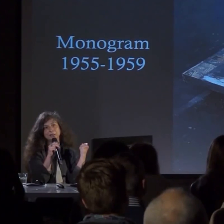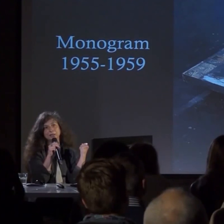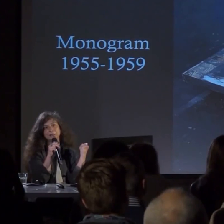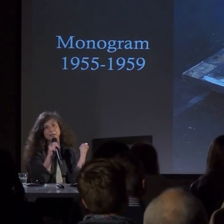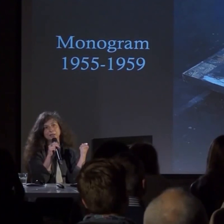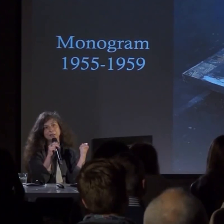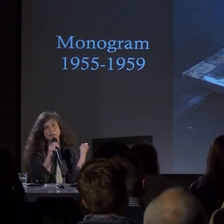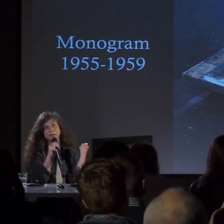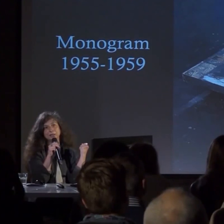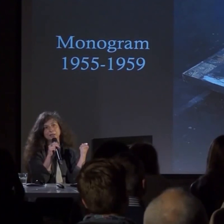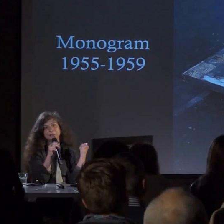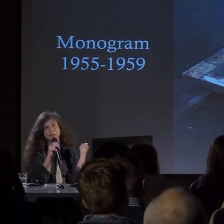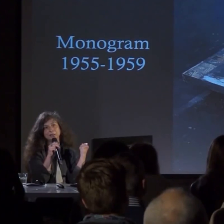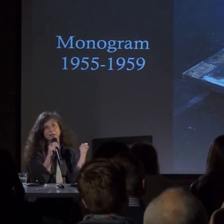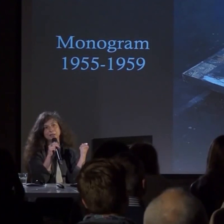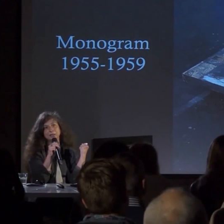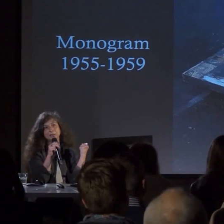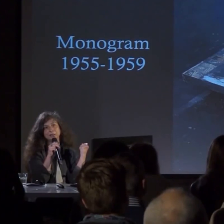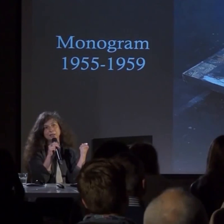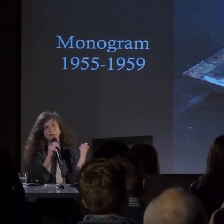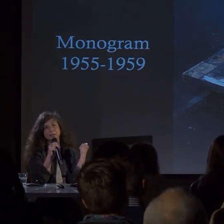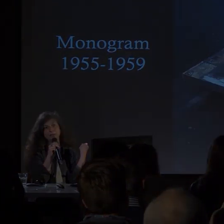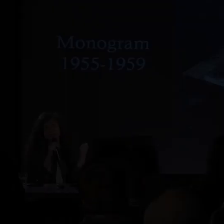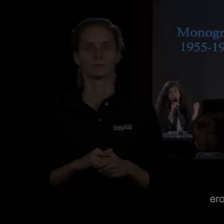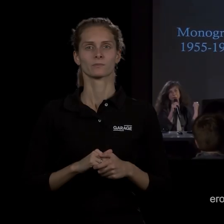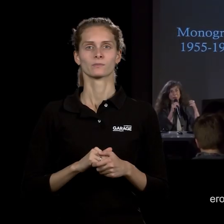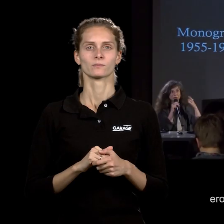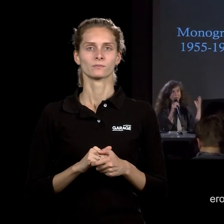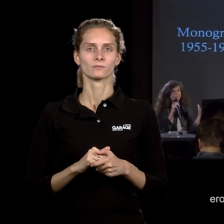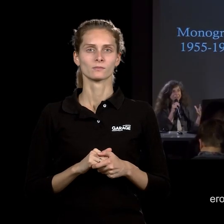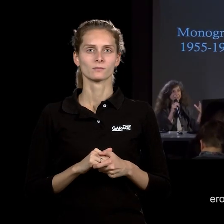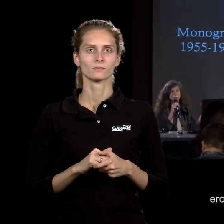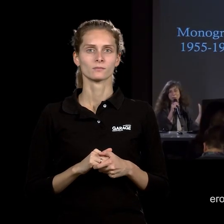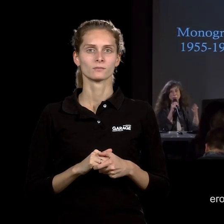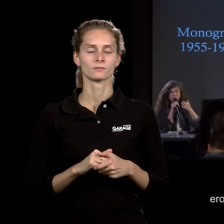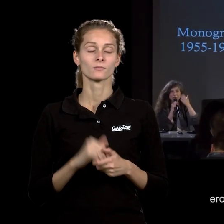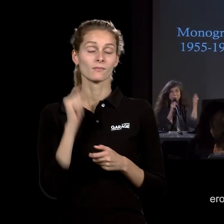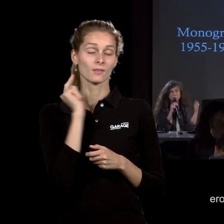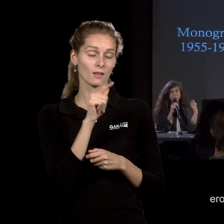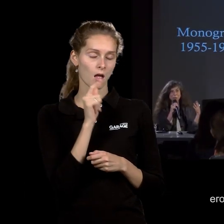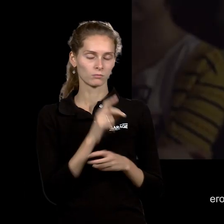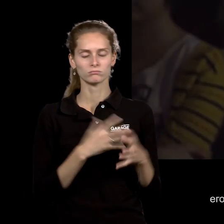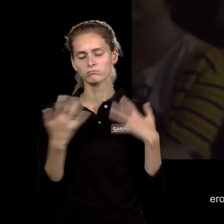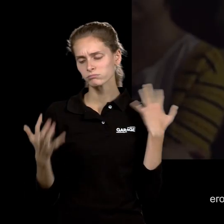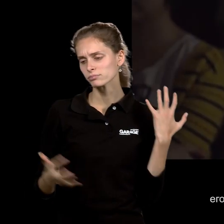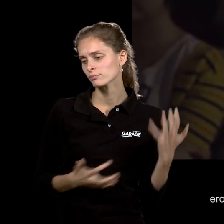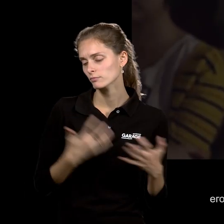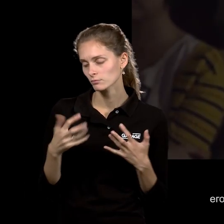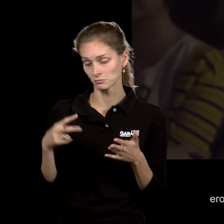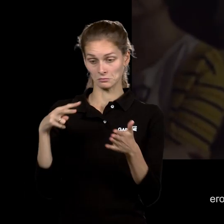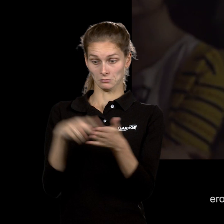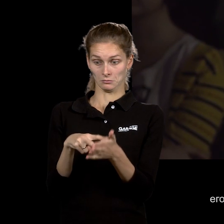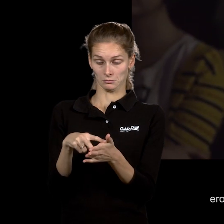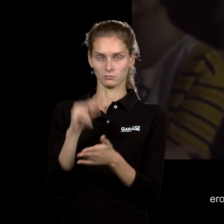неровных прямоугольников коричневого, белого и голубого цветов. Зашел в секонд-хенд, и там вот, среди прочего барахла стояло